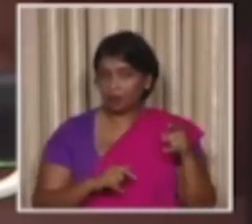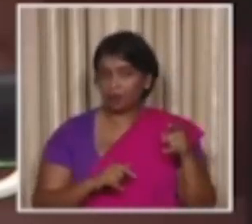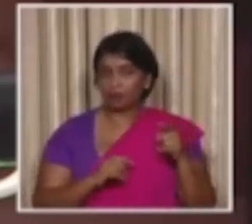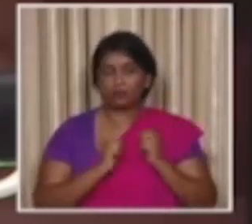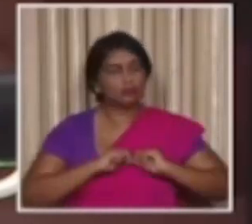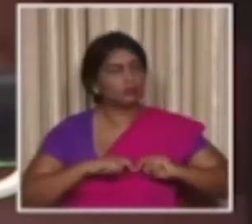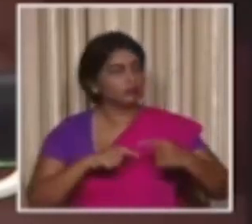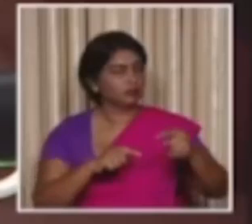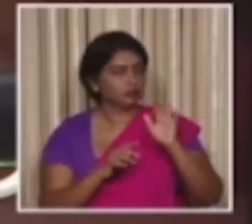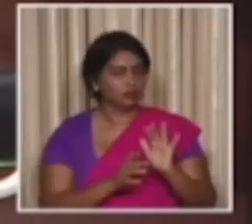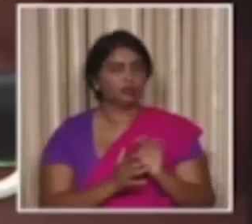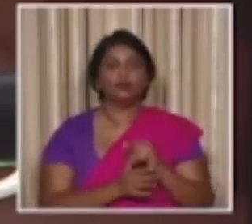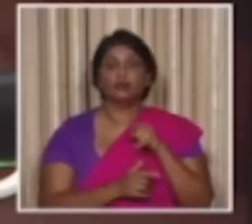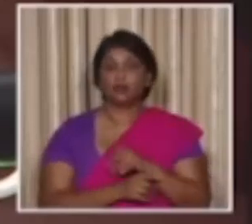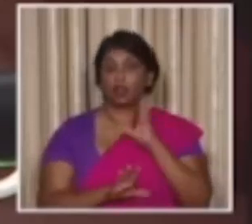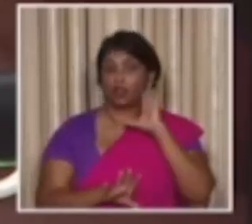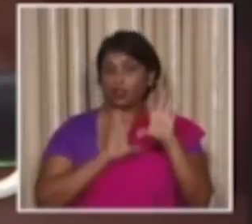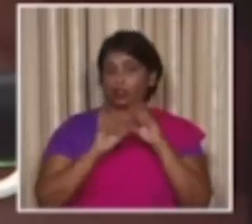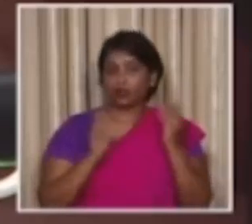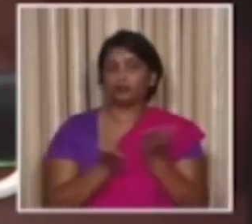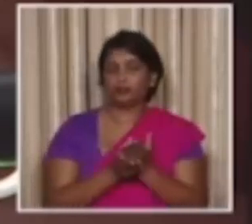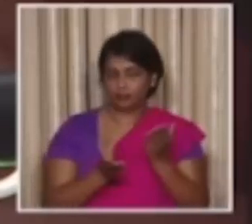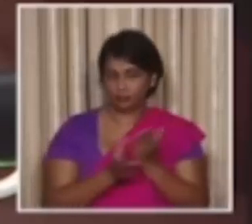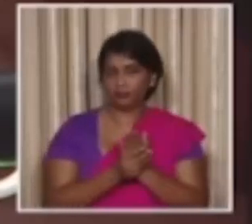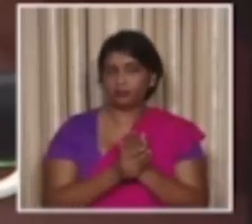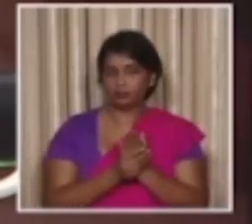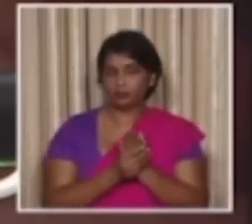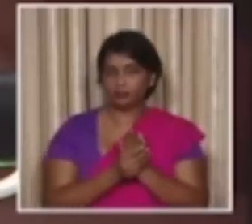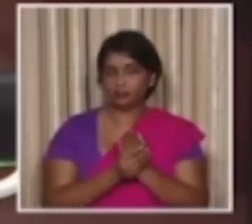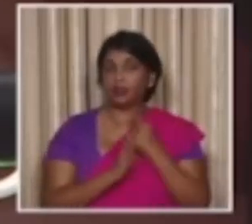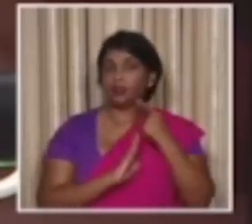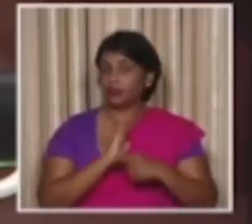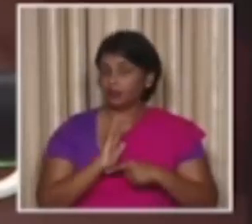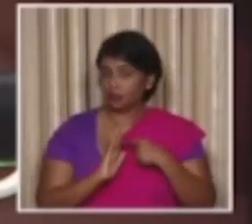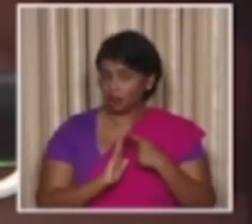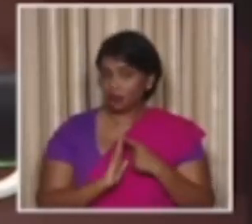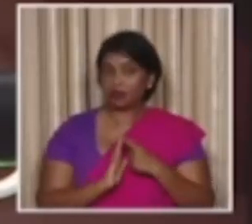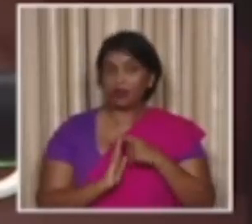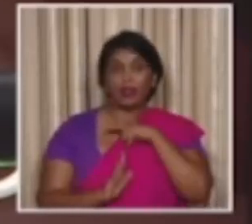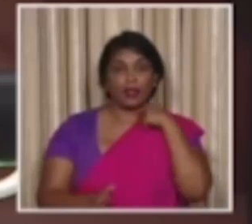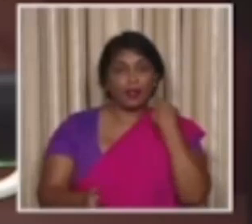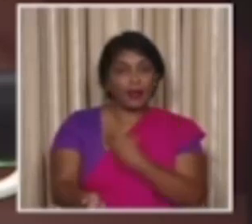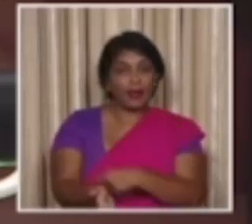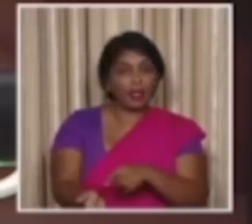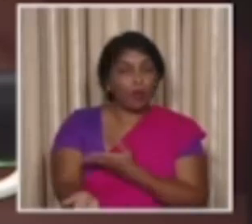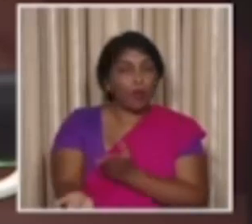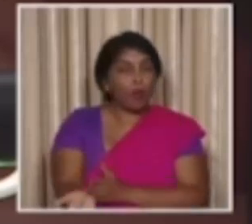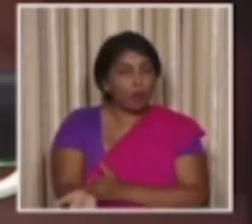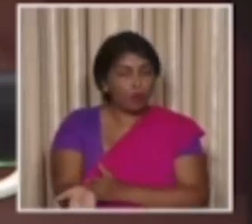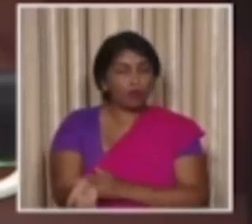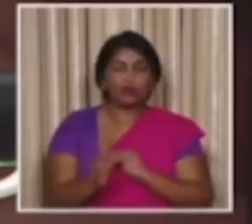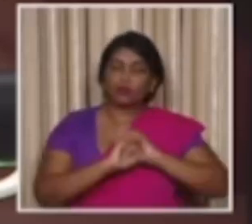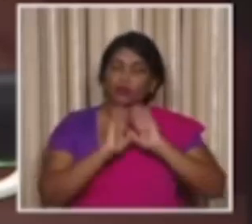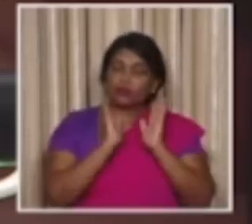ගමන් කරන්නේ මේ දත්ත මත. දත්ත රටක ලේ වර්ගයේ සිට